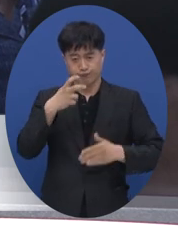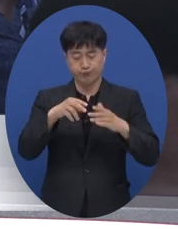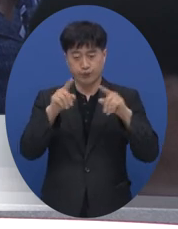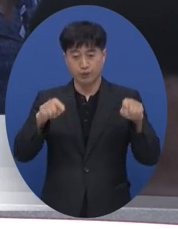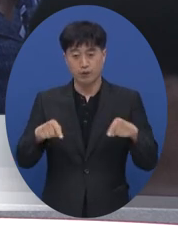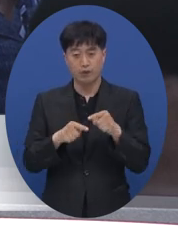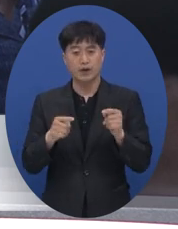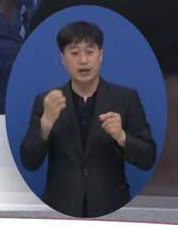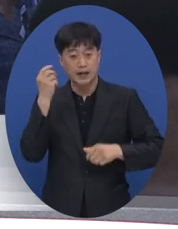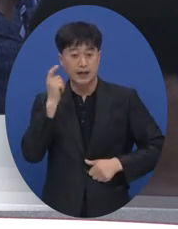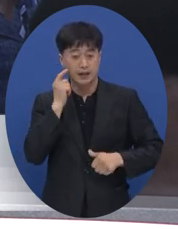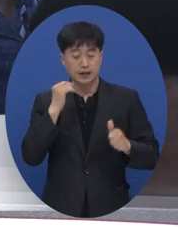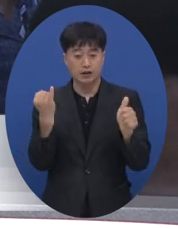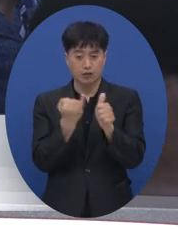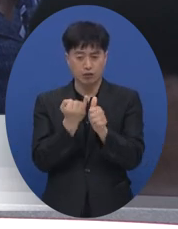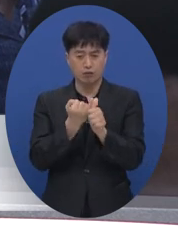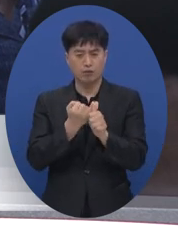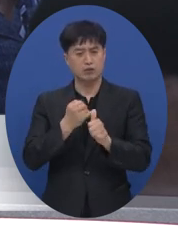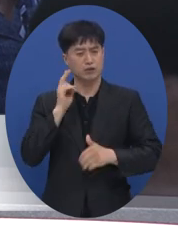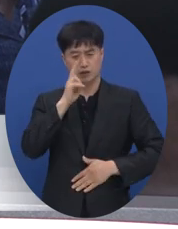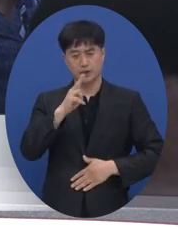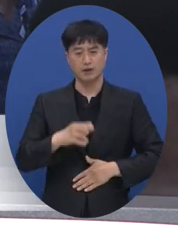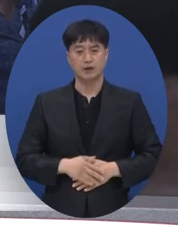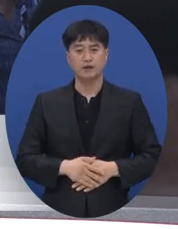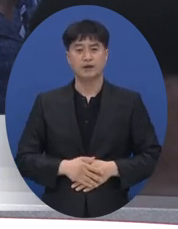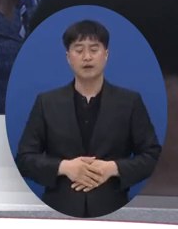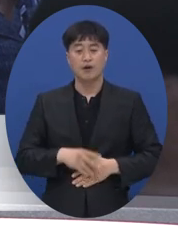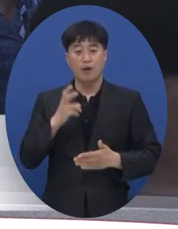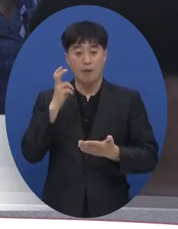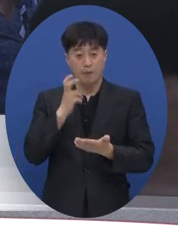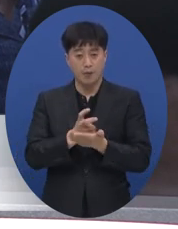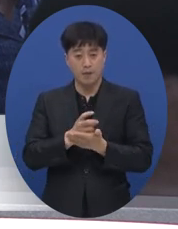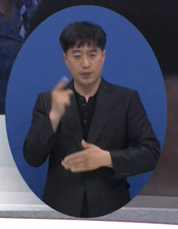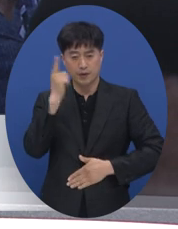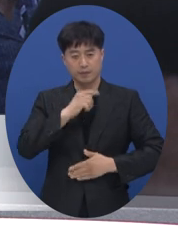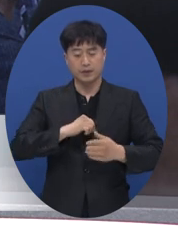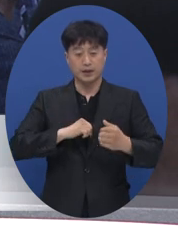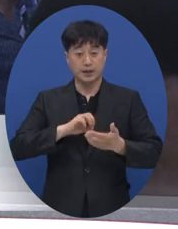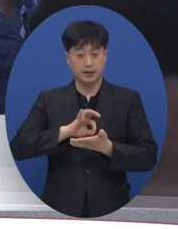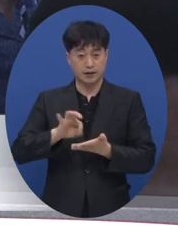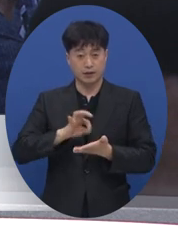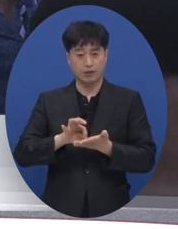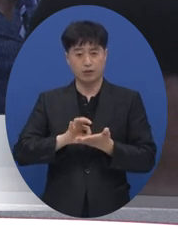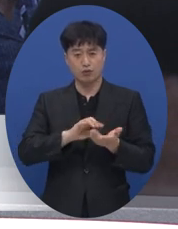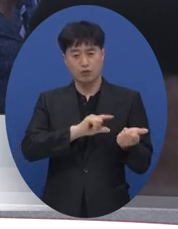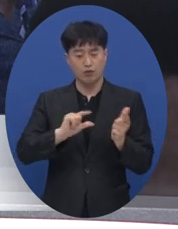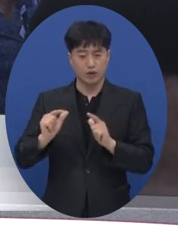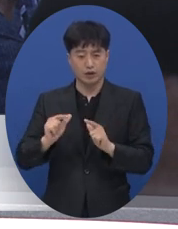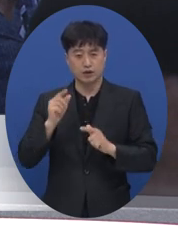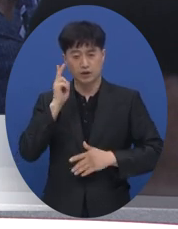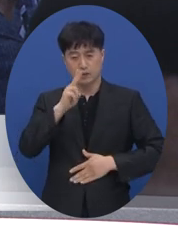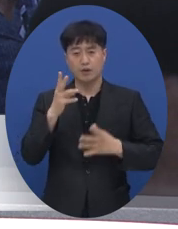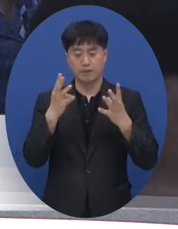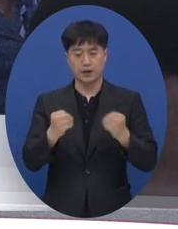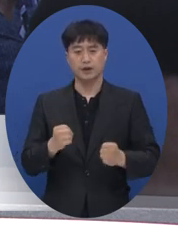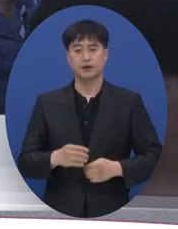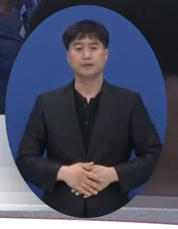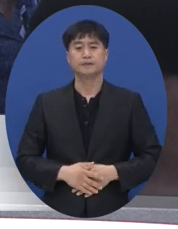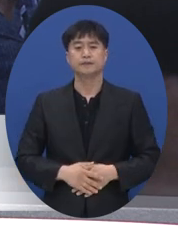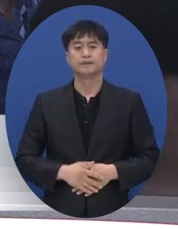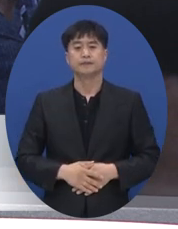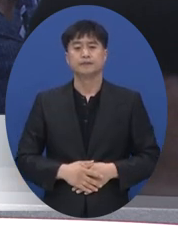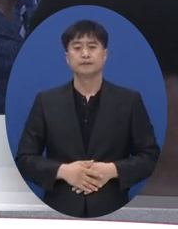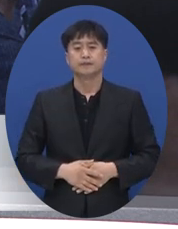한 브로커 까지 상상을 초월합니다 제도를 악용해 온갖 천태 환상의 벌어지고 있는 건데요 취재 내용 함께